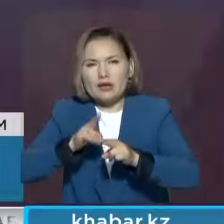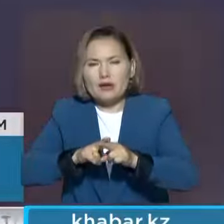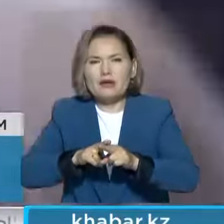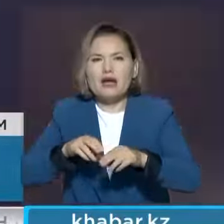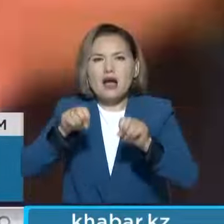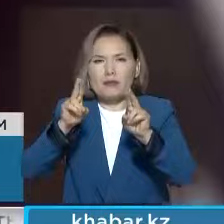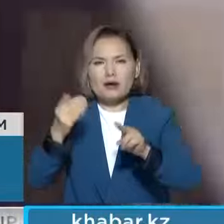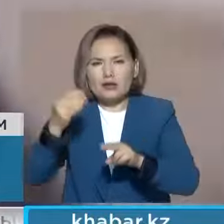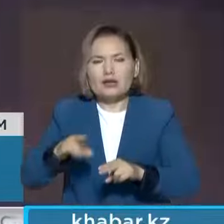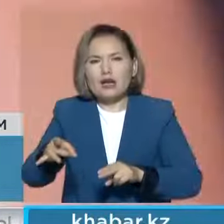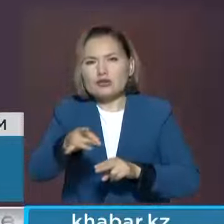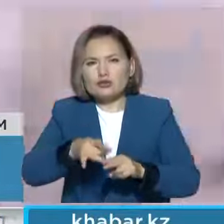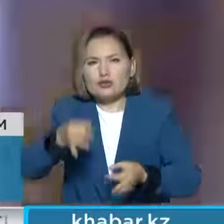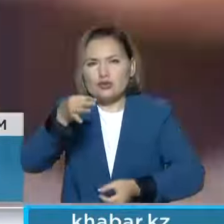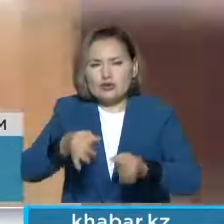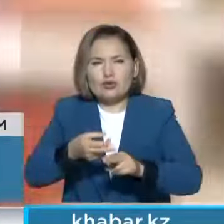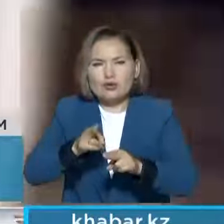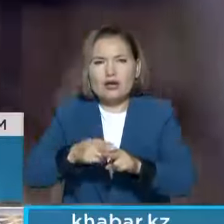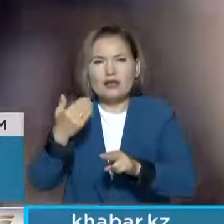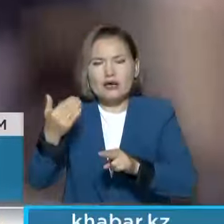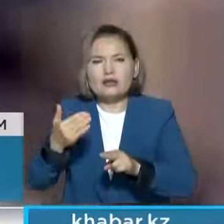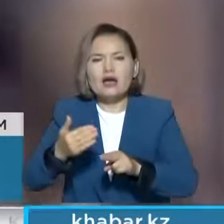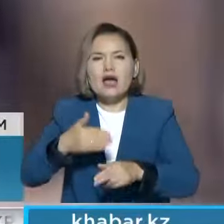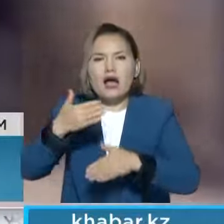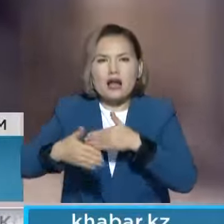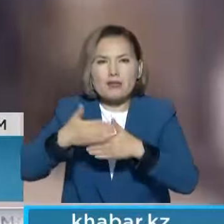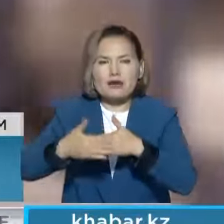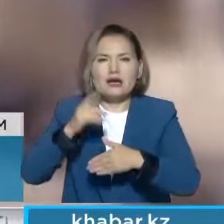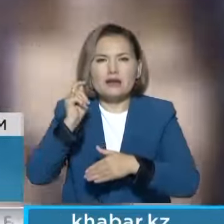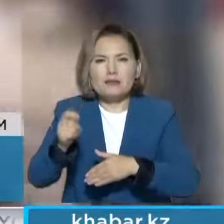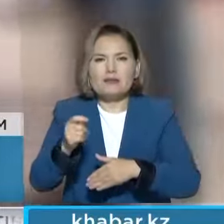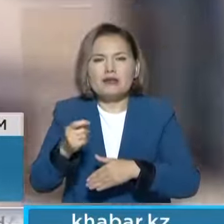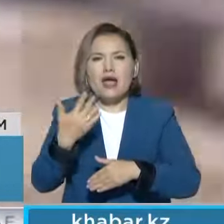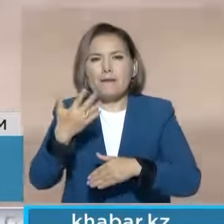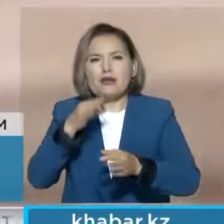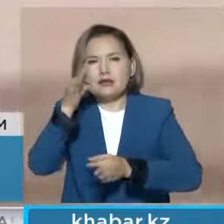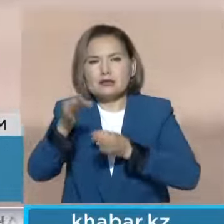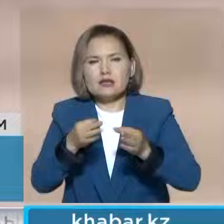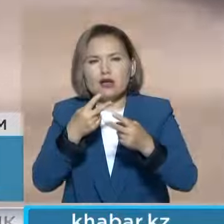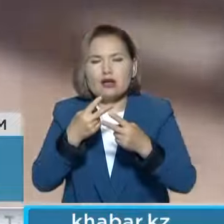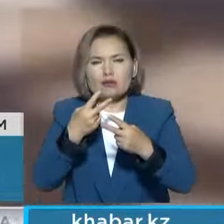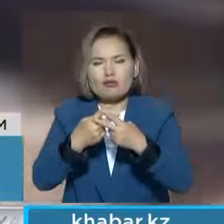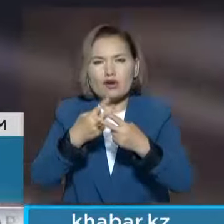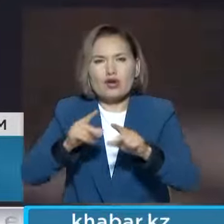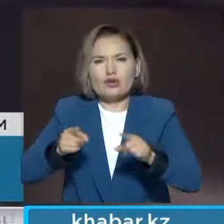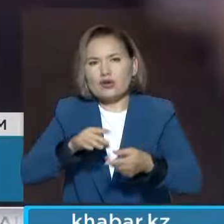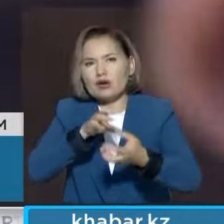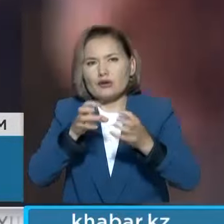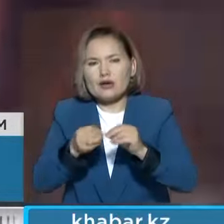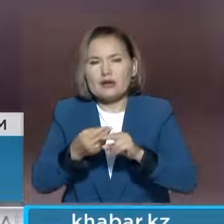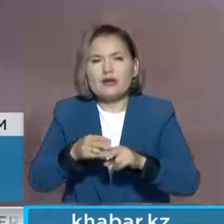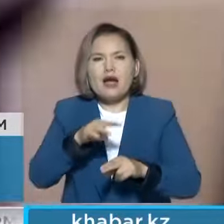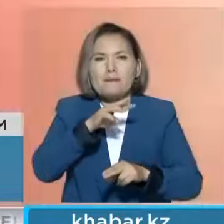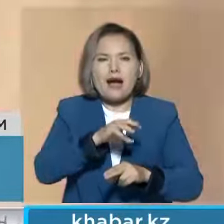жөніндегі мамандандырылған ауданаралық соты оны әкімшілік жазаға тартып 5 тәулік қамауға алды. Соңғы дерекке